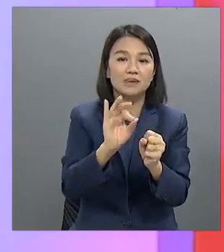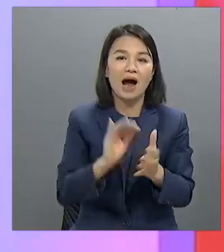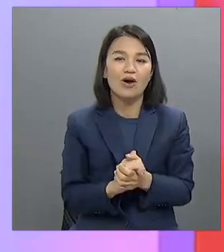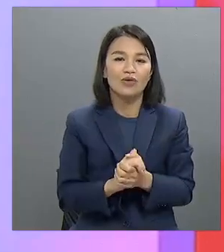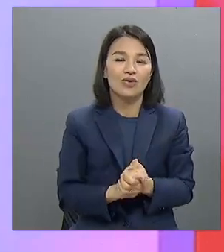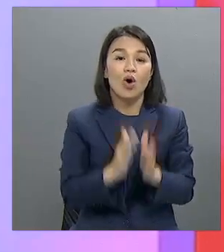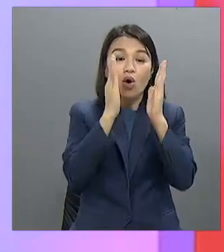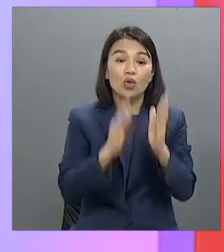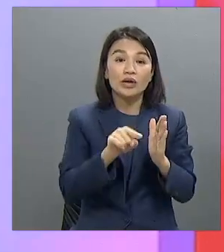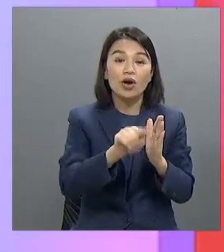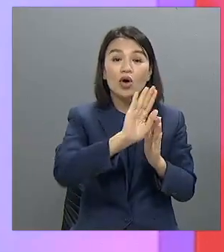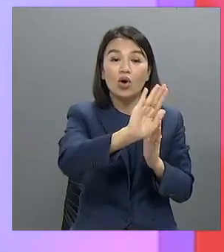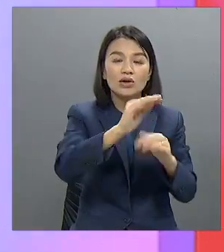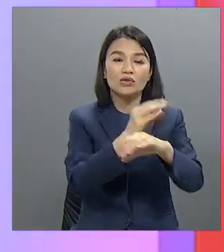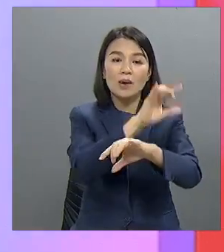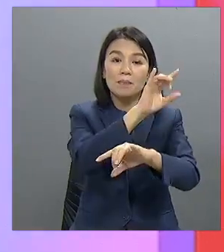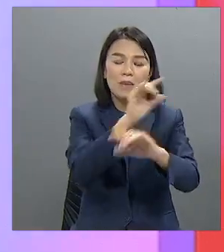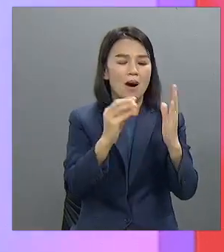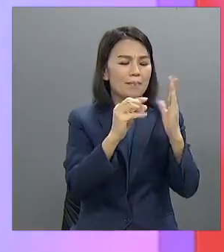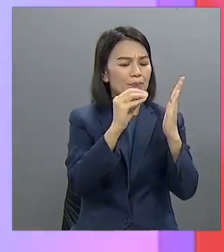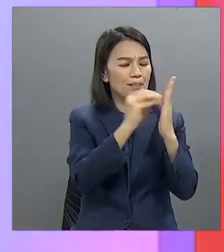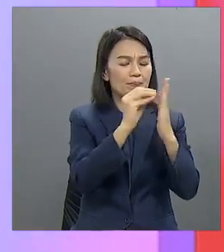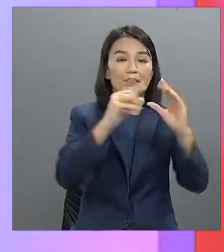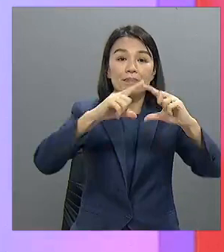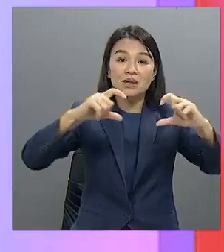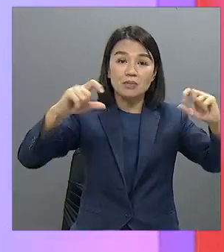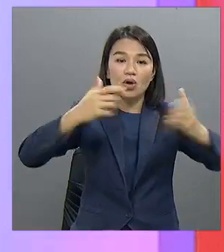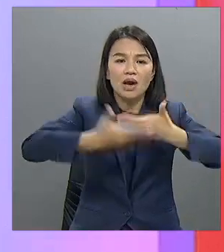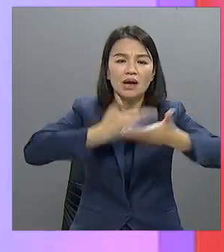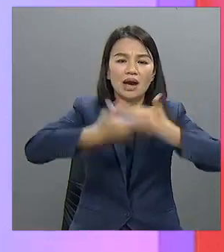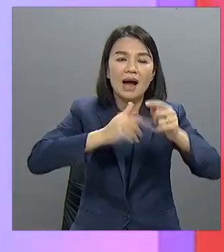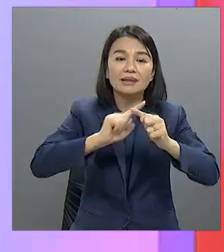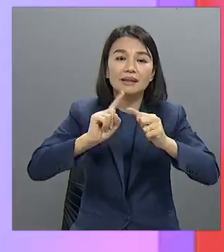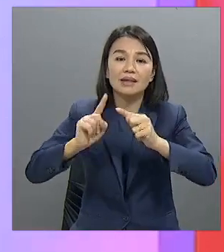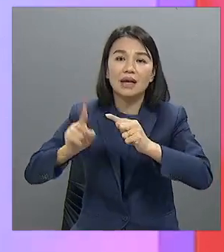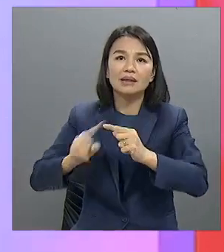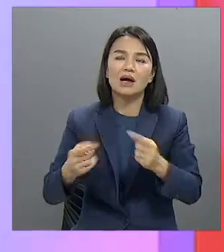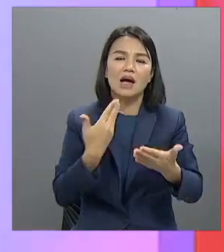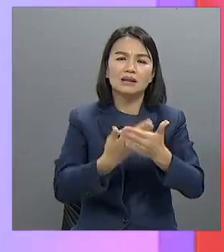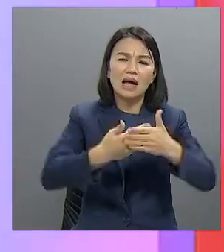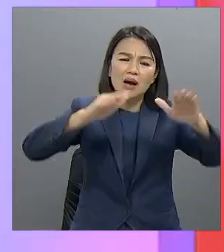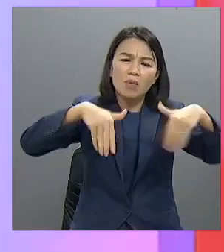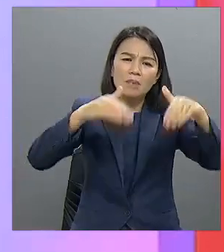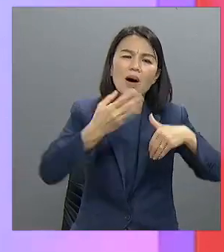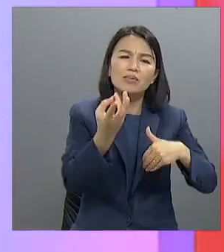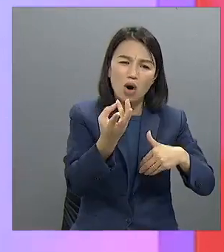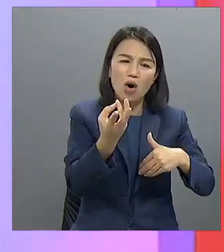รณ์ก่อนหน้านี้ก็ขายของหลายแบบนะครับหลายของทั่วไปแต่ทีนี้รายได้มันก็ไม่ค่อยคุ้มสักเท่าไหร่ก็เลยเอาไอเดียไปสร้างสรร